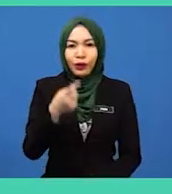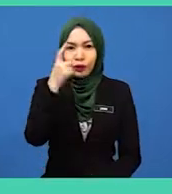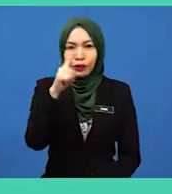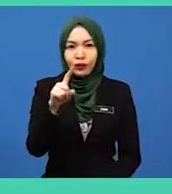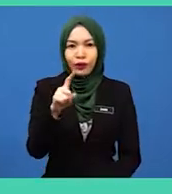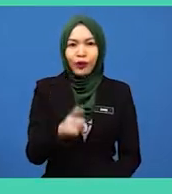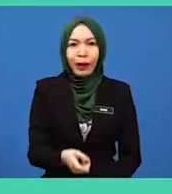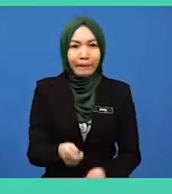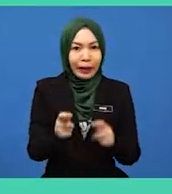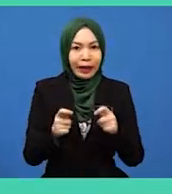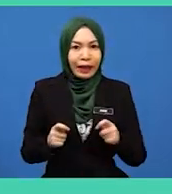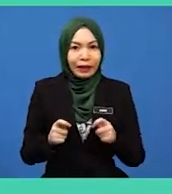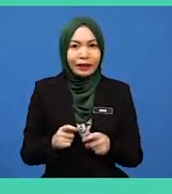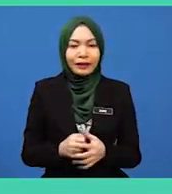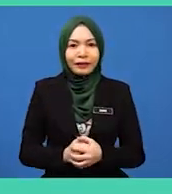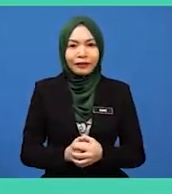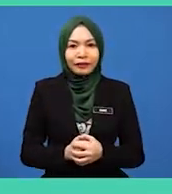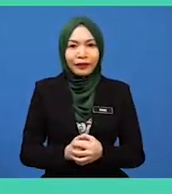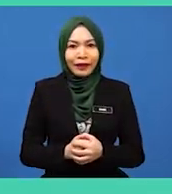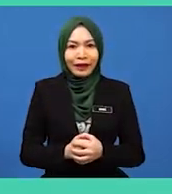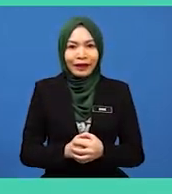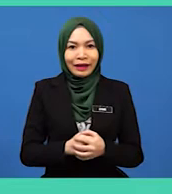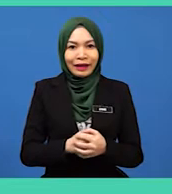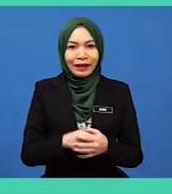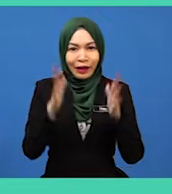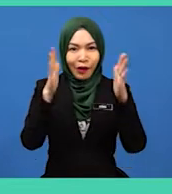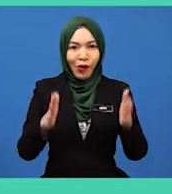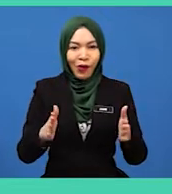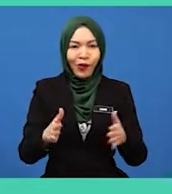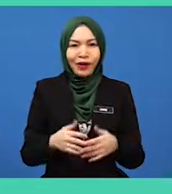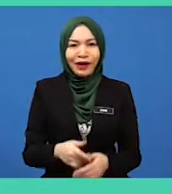seseorang, biasanya ketika berjumpa.